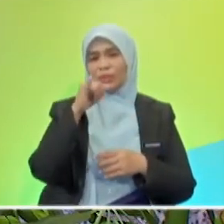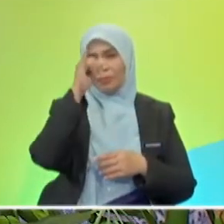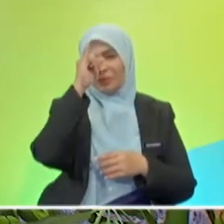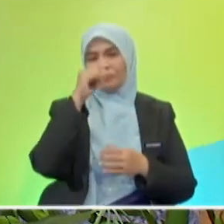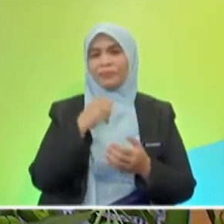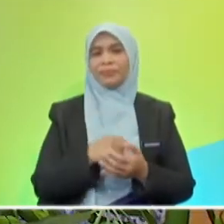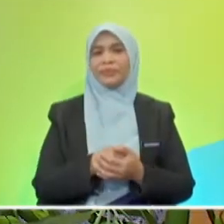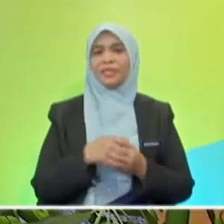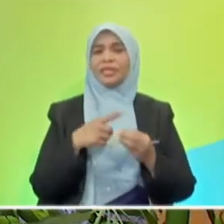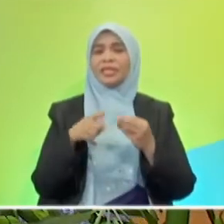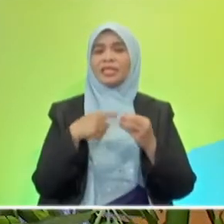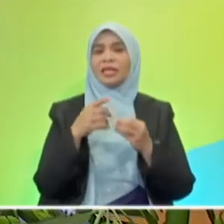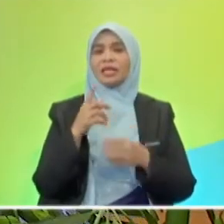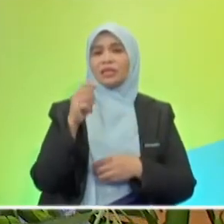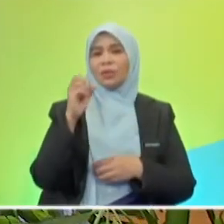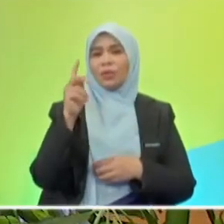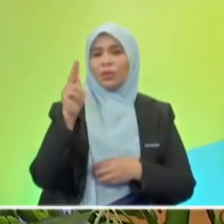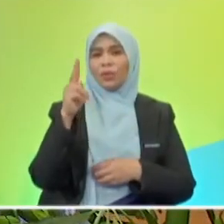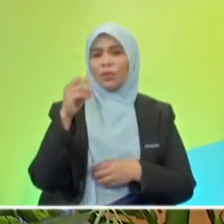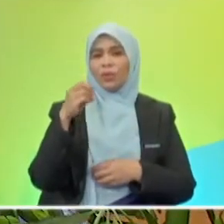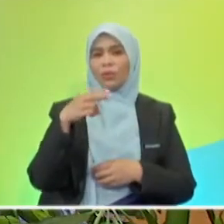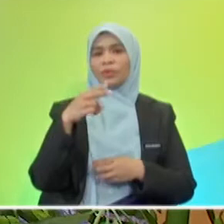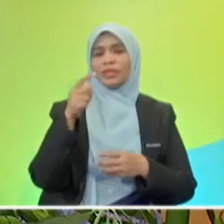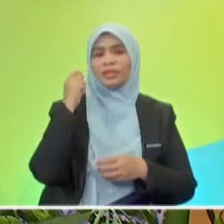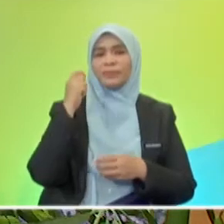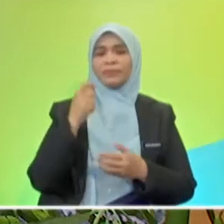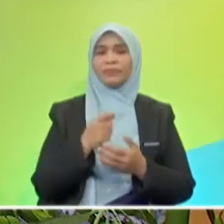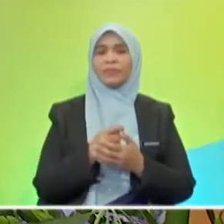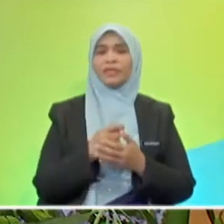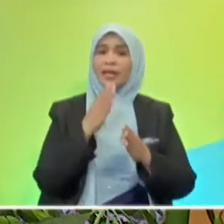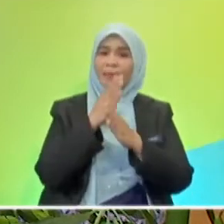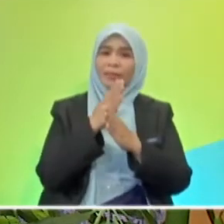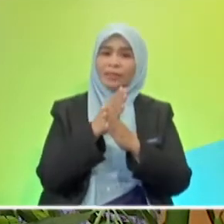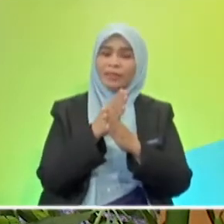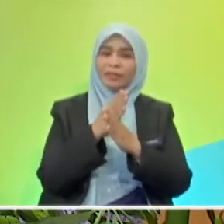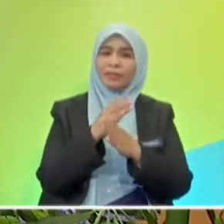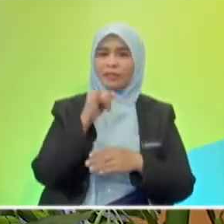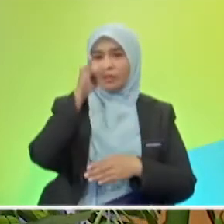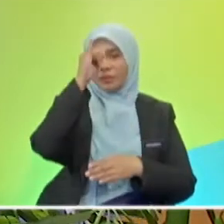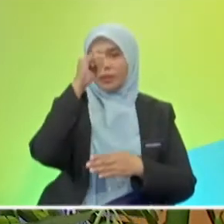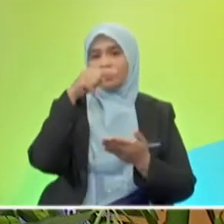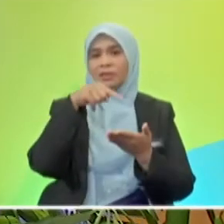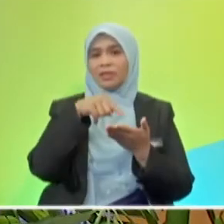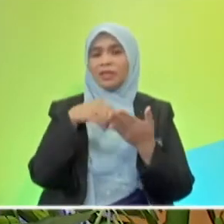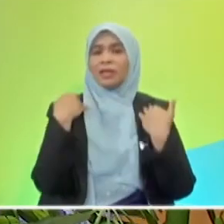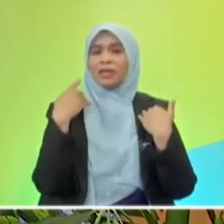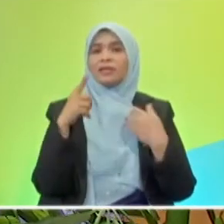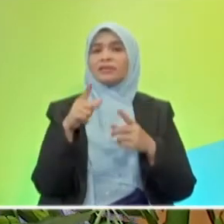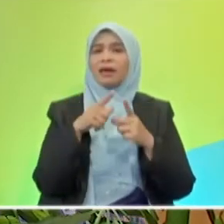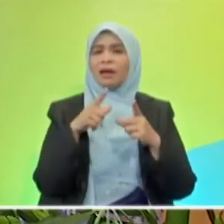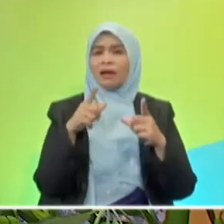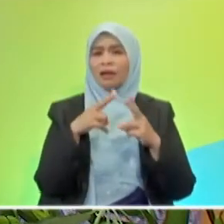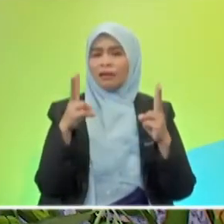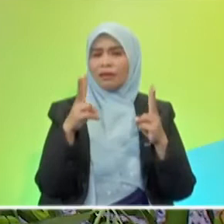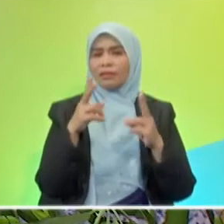tentang tokoh-tokoh empat madzhab Jadi sebenarnya Imam Syafi'i ini tadi adalah cukup terkenal sebagai